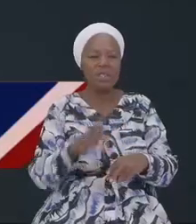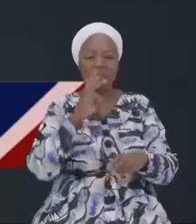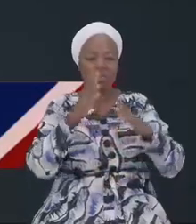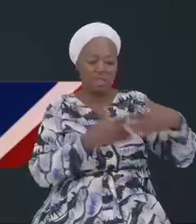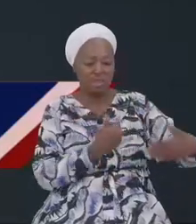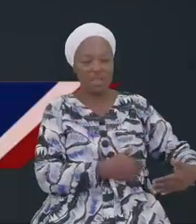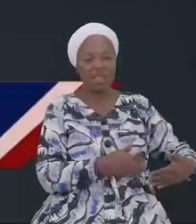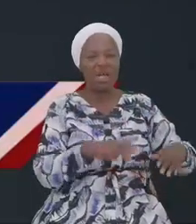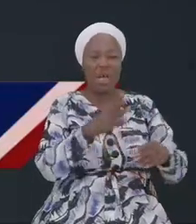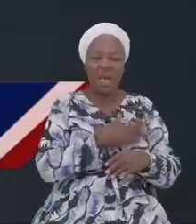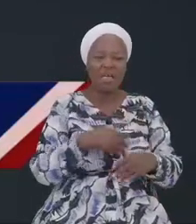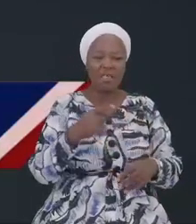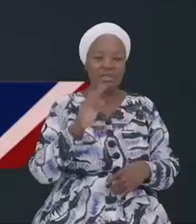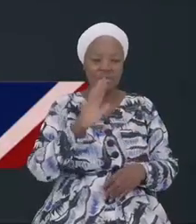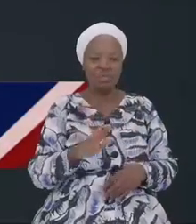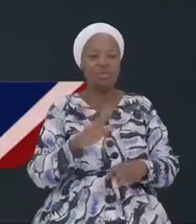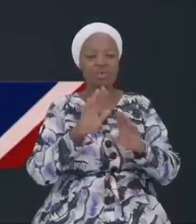postérité